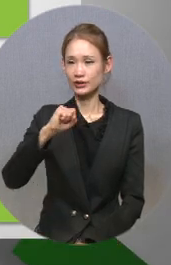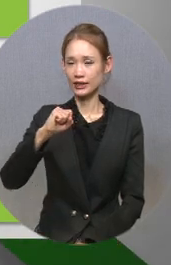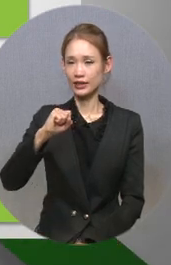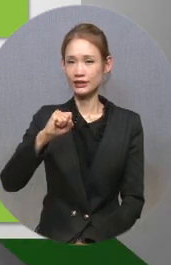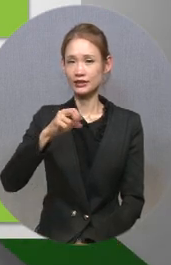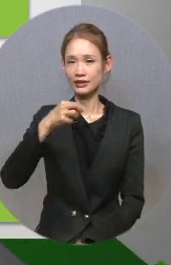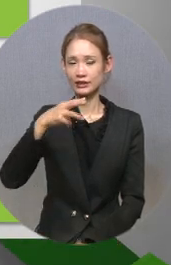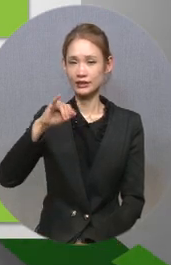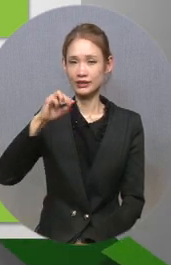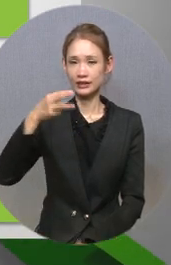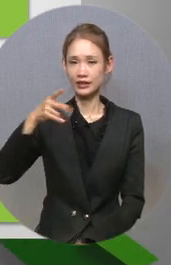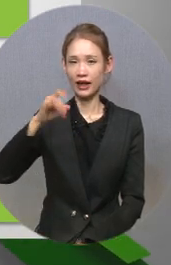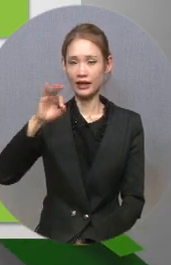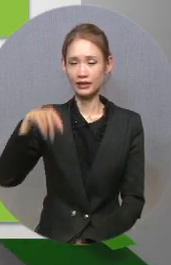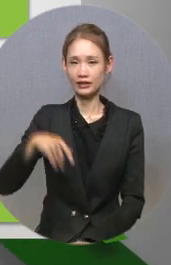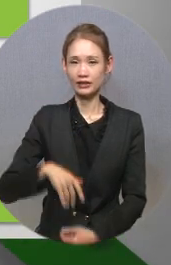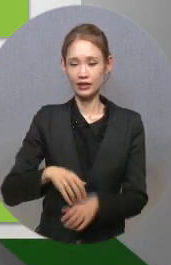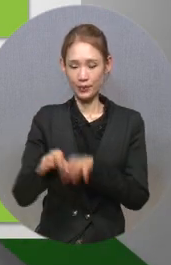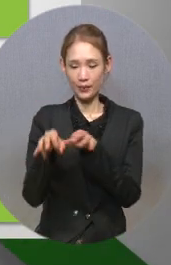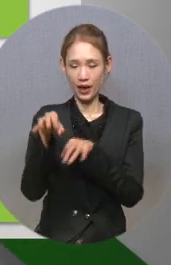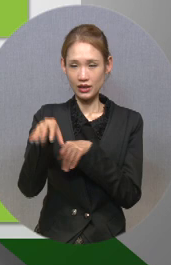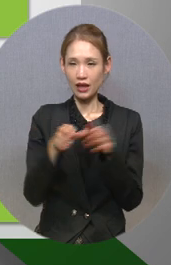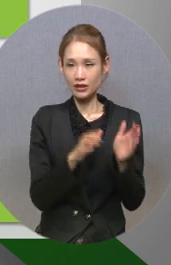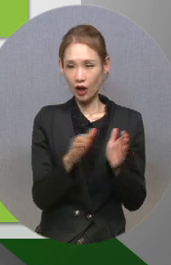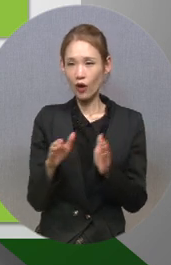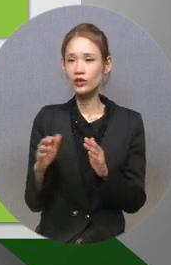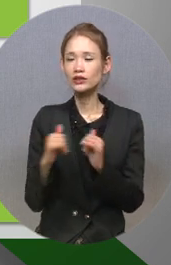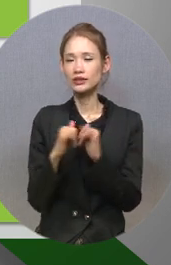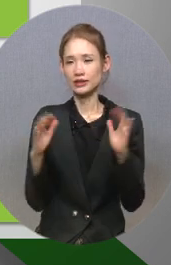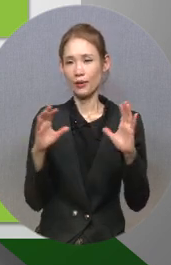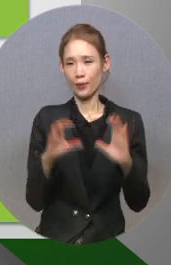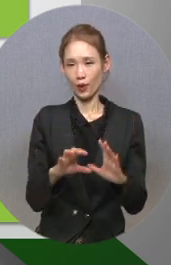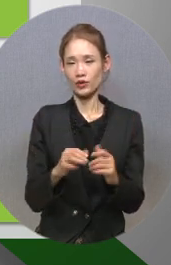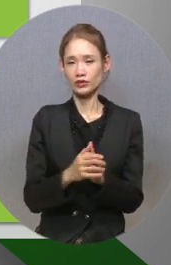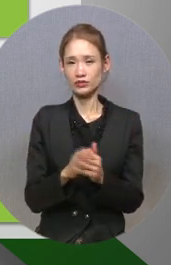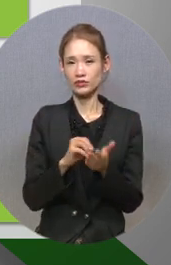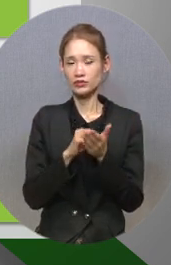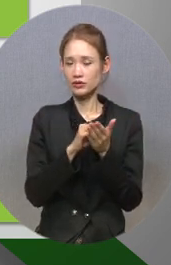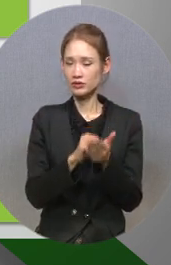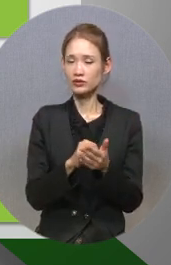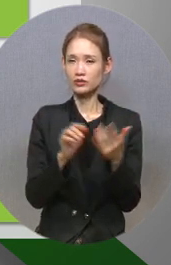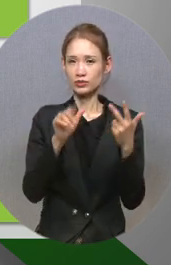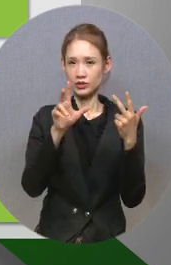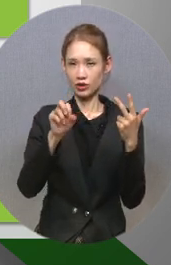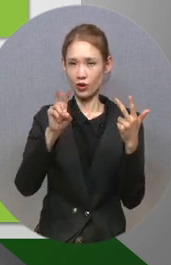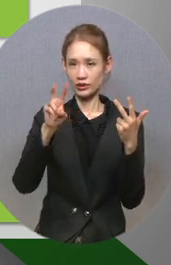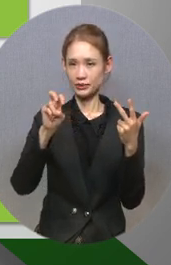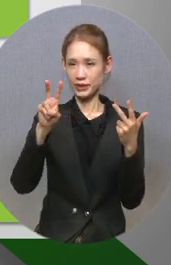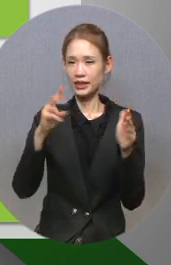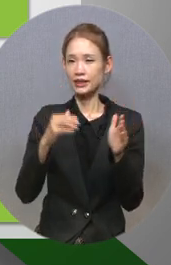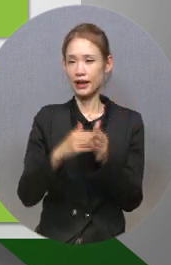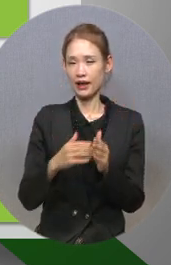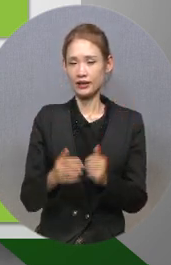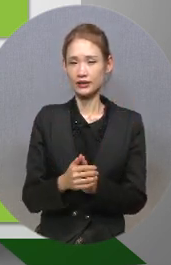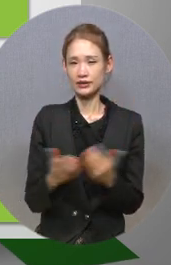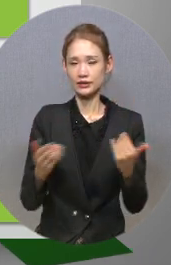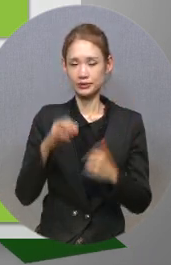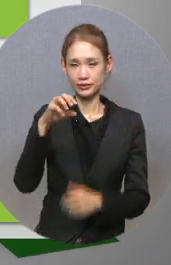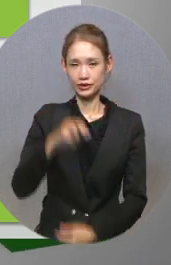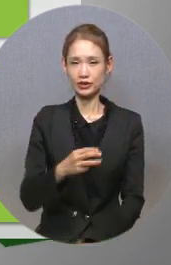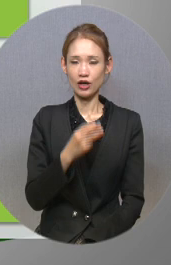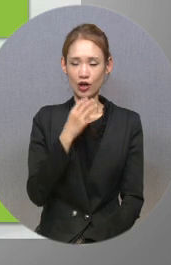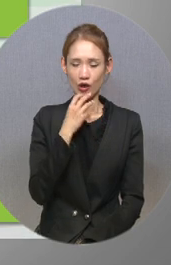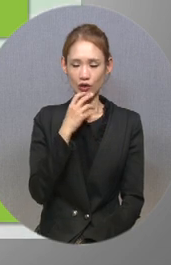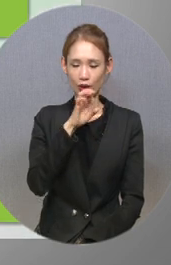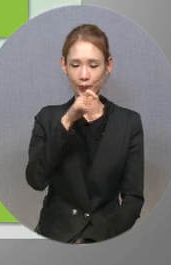주식회사 GS리테일에서 매장 정리원을 모집합니다. 접수 마감일은 7월 22일까지며 근무지는